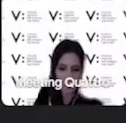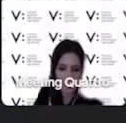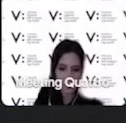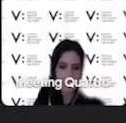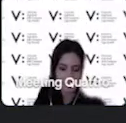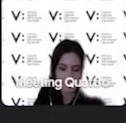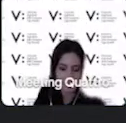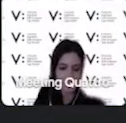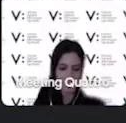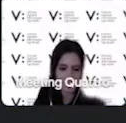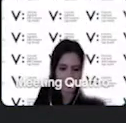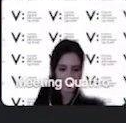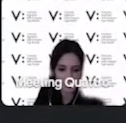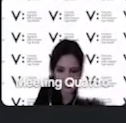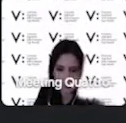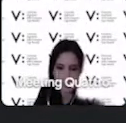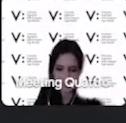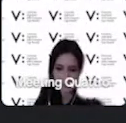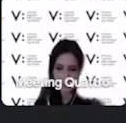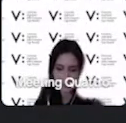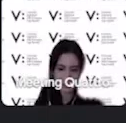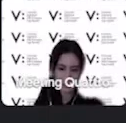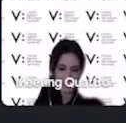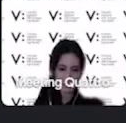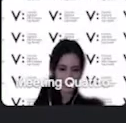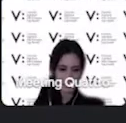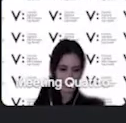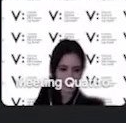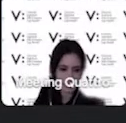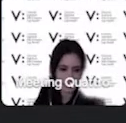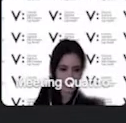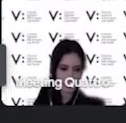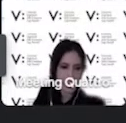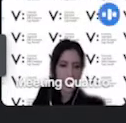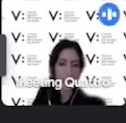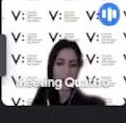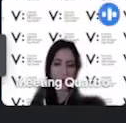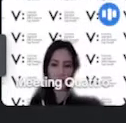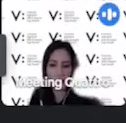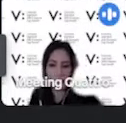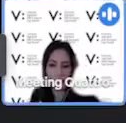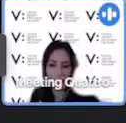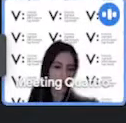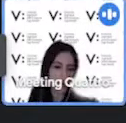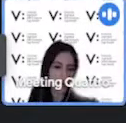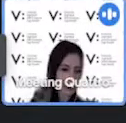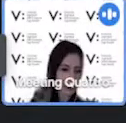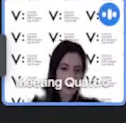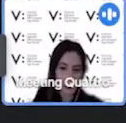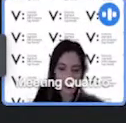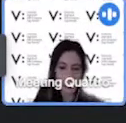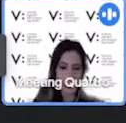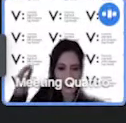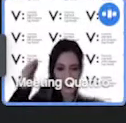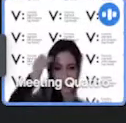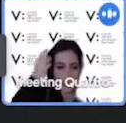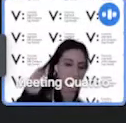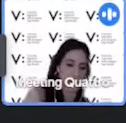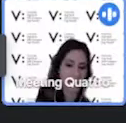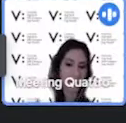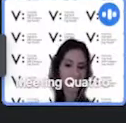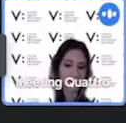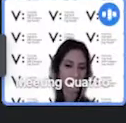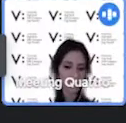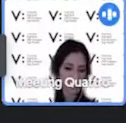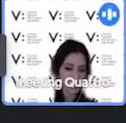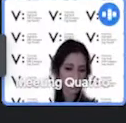voi, quindi non Ma abbiate speriamo, timore a fare speriamo che possiamo domande. lasciare. Allora, continuiamo Certo. così in modo tale che poi ci